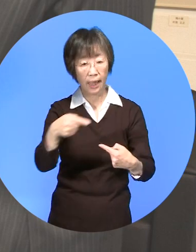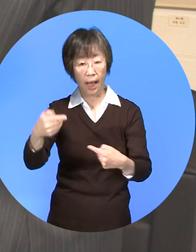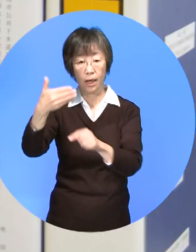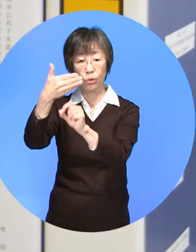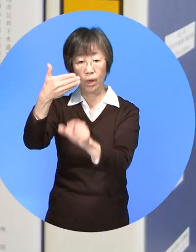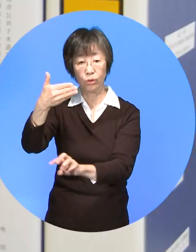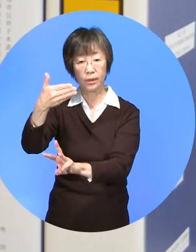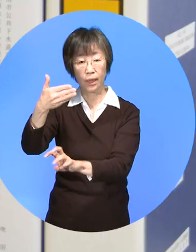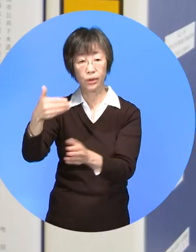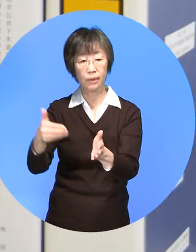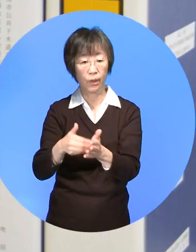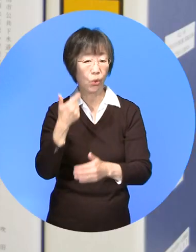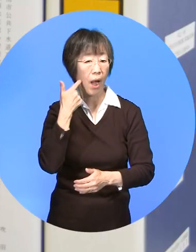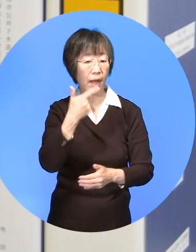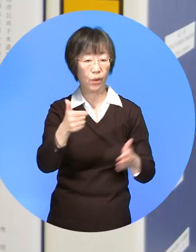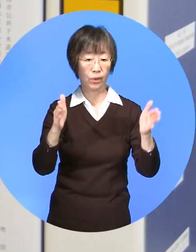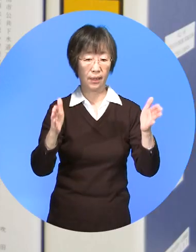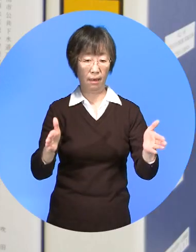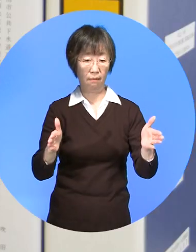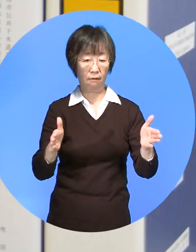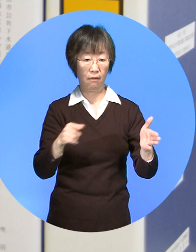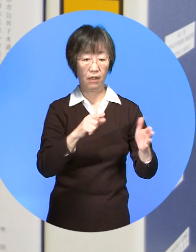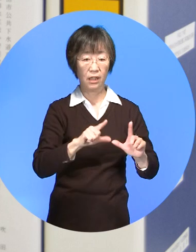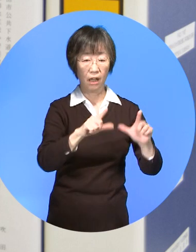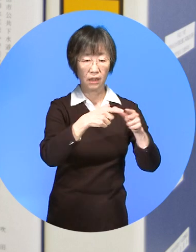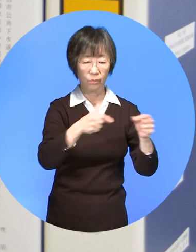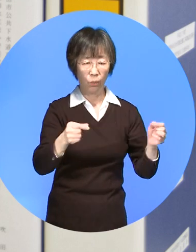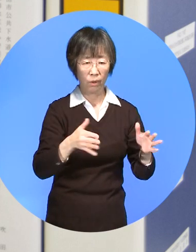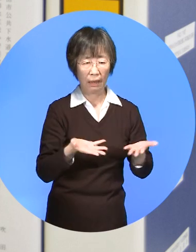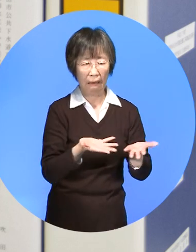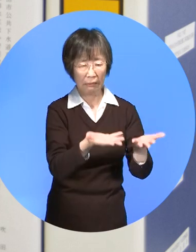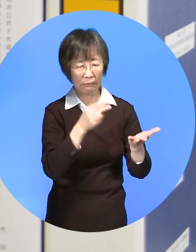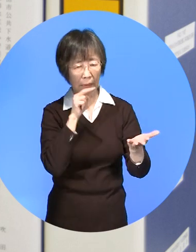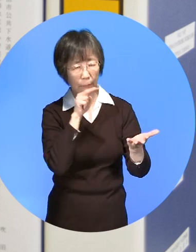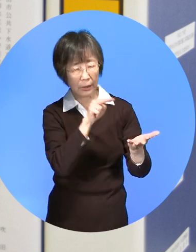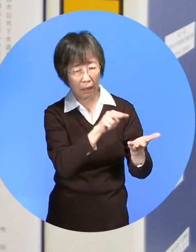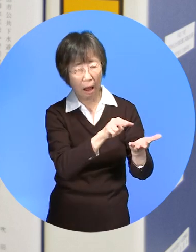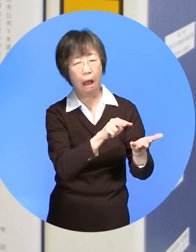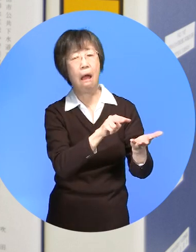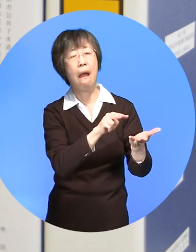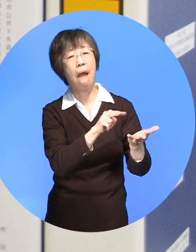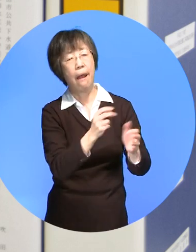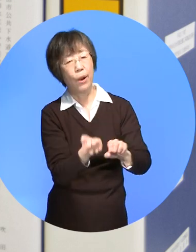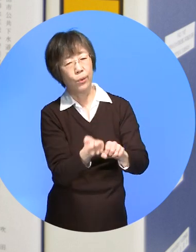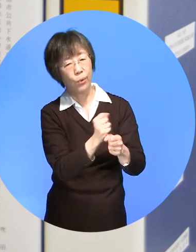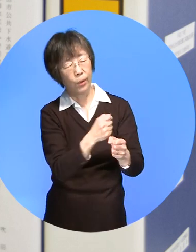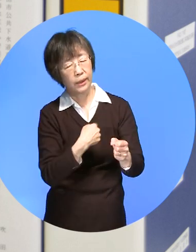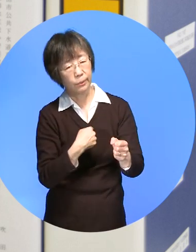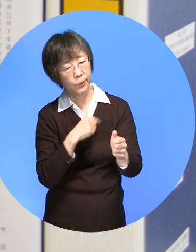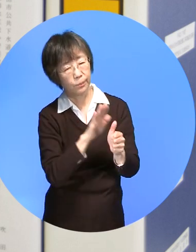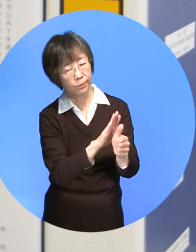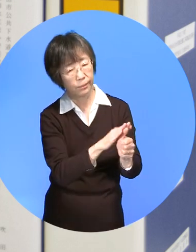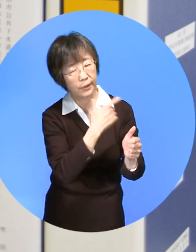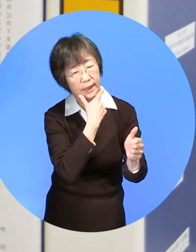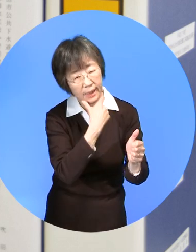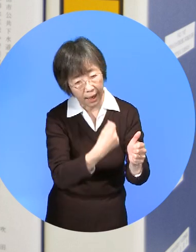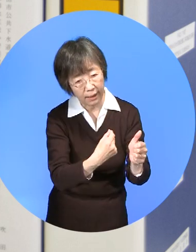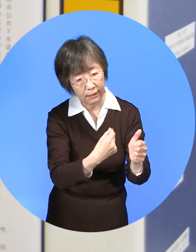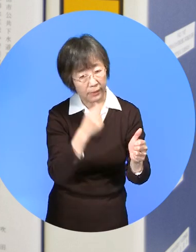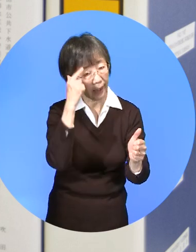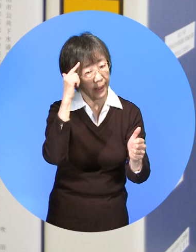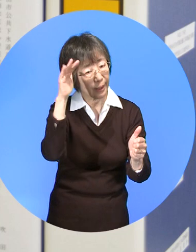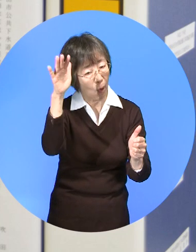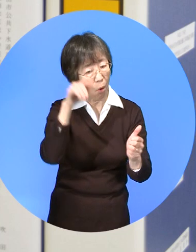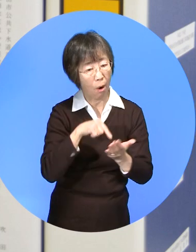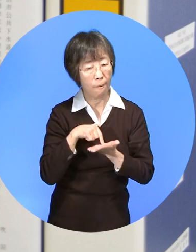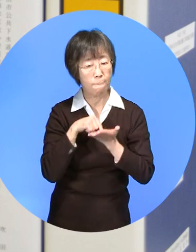。東日本大震災の報道を目の当たりにした筒井さんは、復興について自分もできることがあれば支